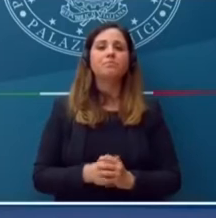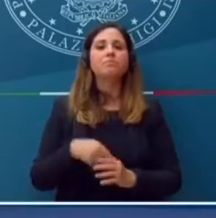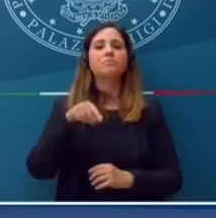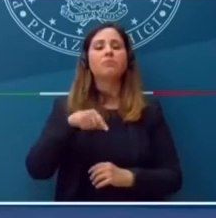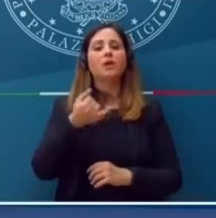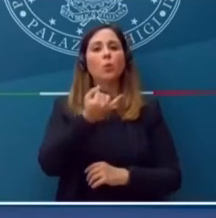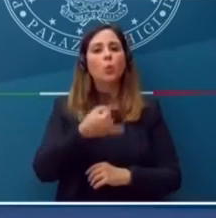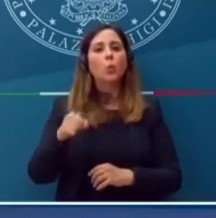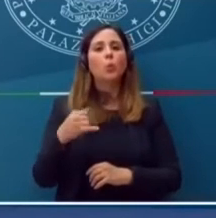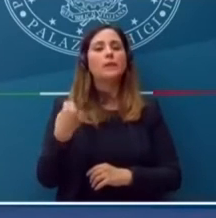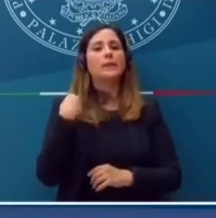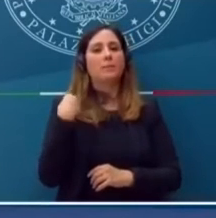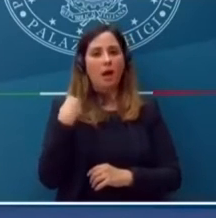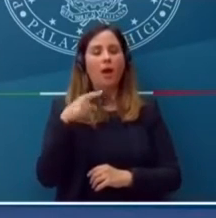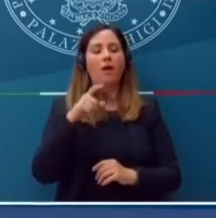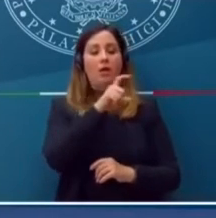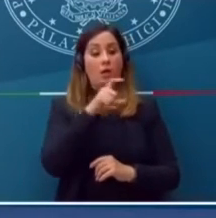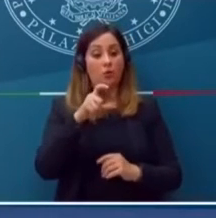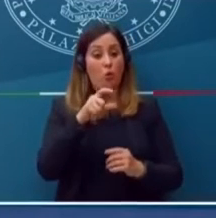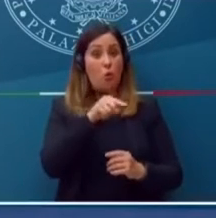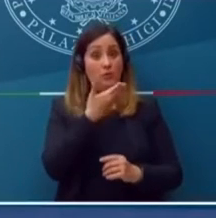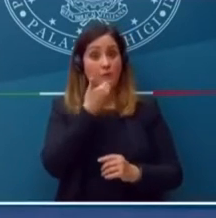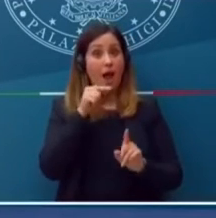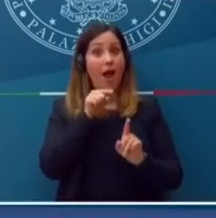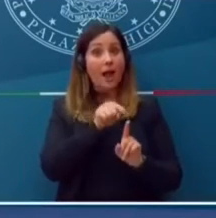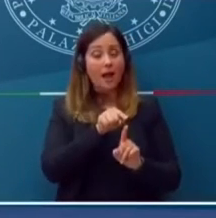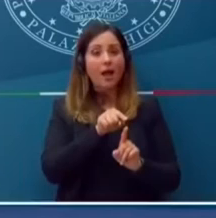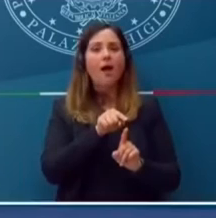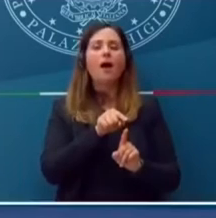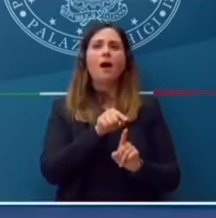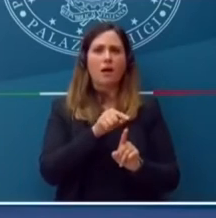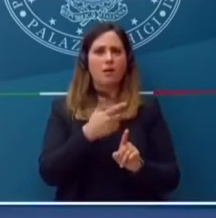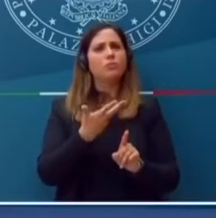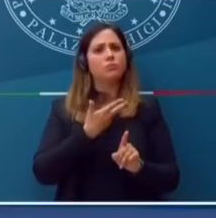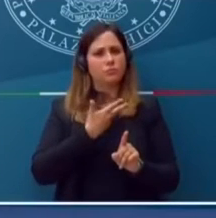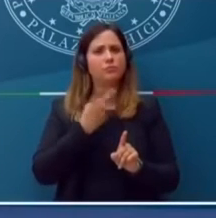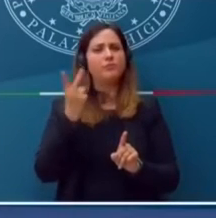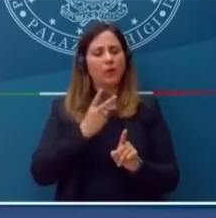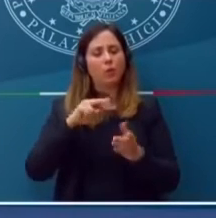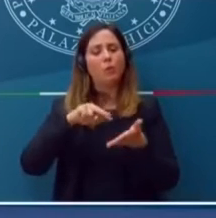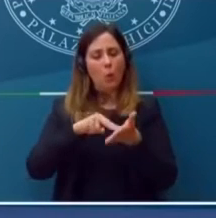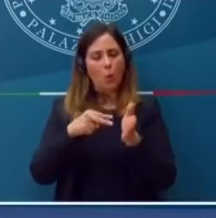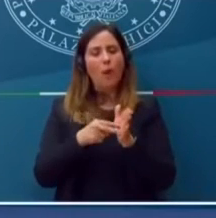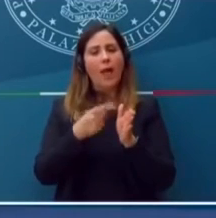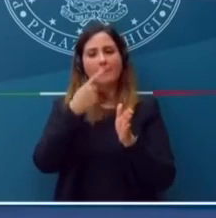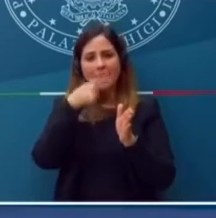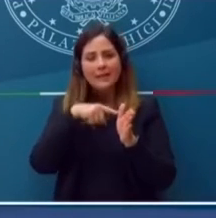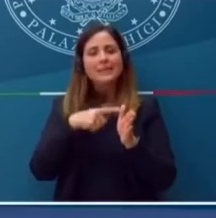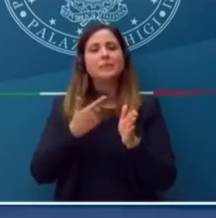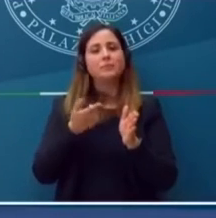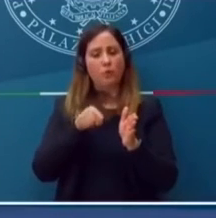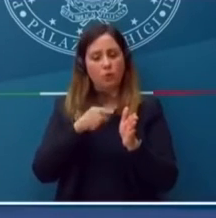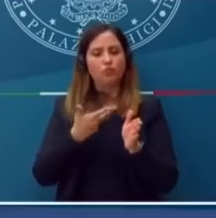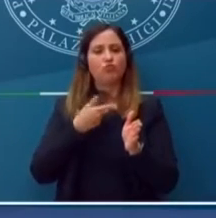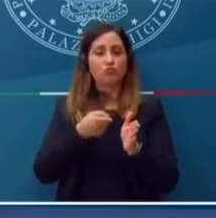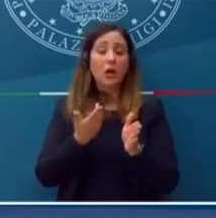sull'ultima domanda, le dosi mancano, ci sono stati effettivamente, c'è stato un disguido di quel tipo, però che sappia io, non ce n'è stati